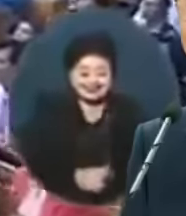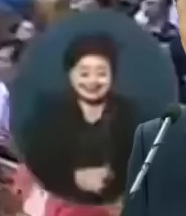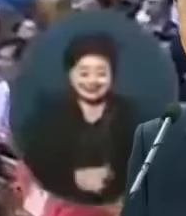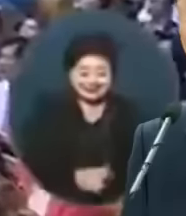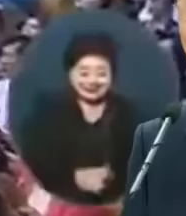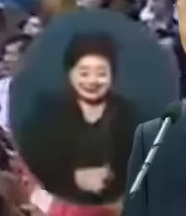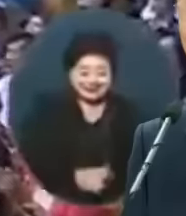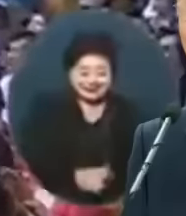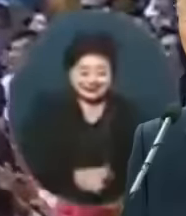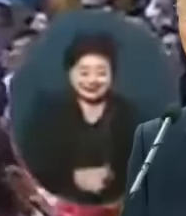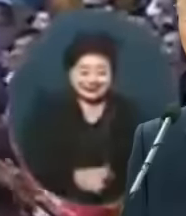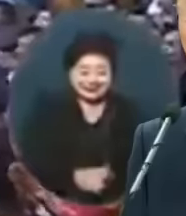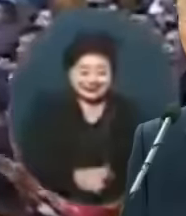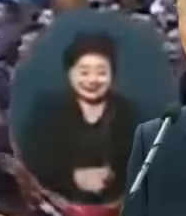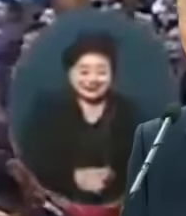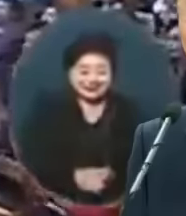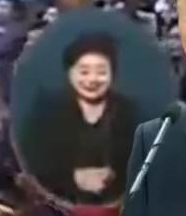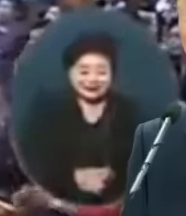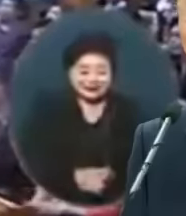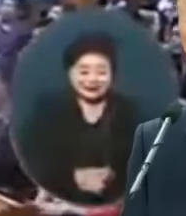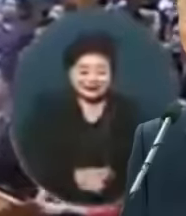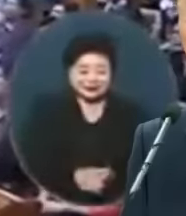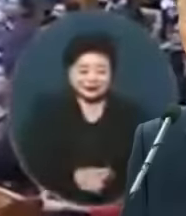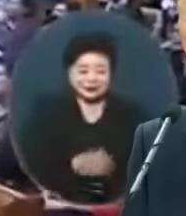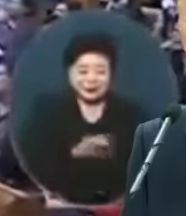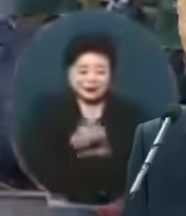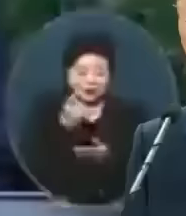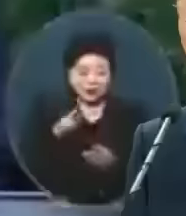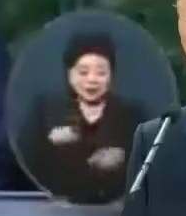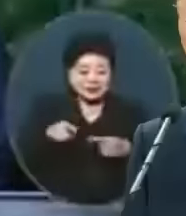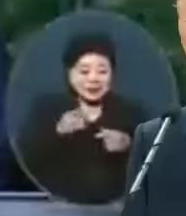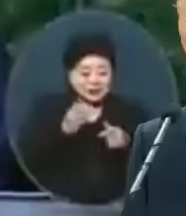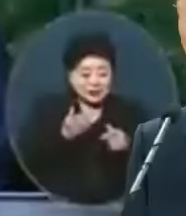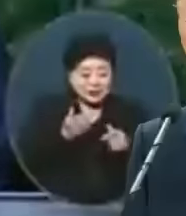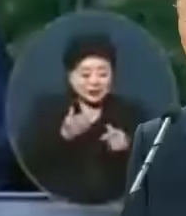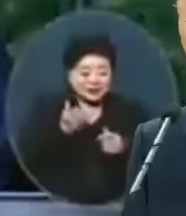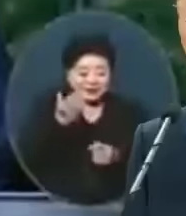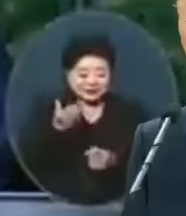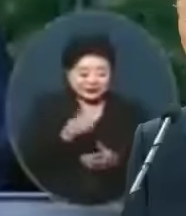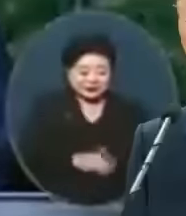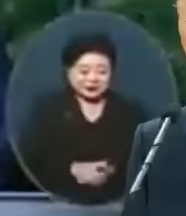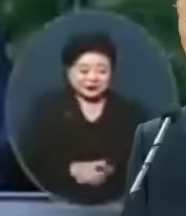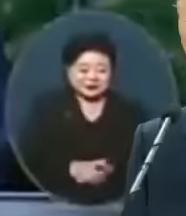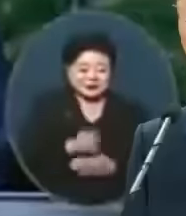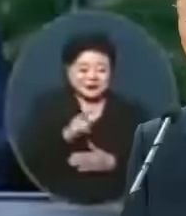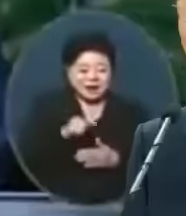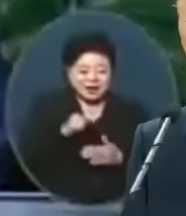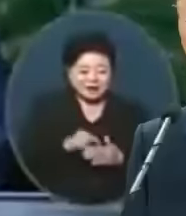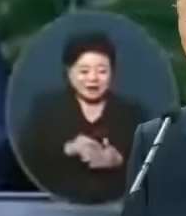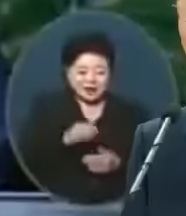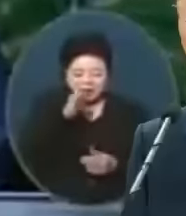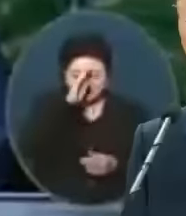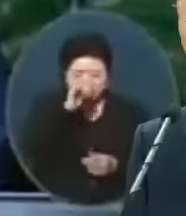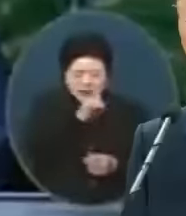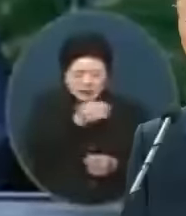예배가 필요한데 환영회에 꼭 참석해 주시기 바랍니다. 여러분 마음에 병든